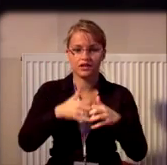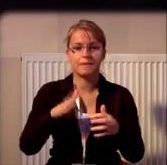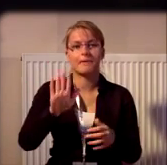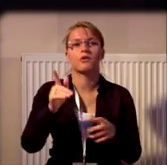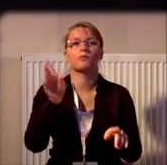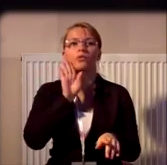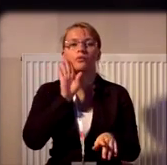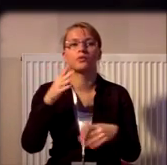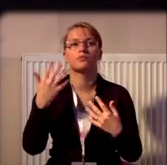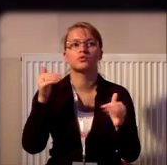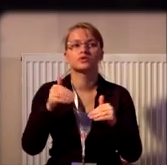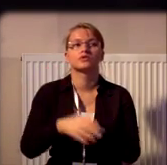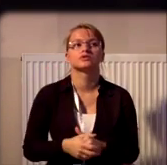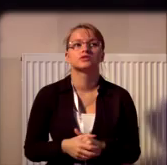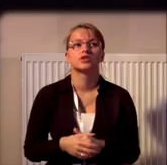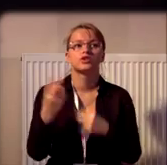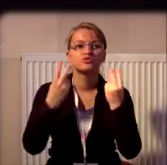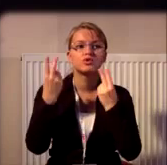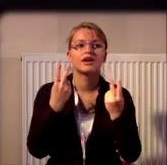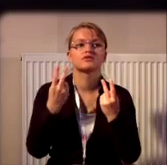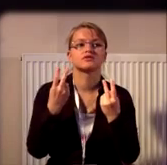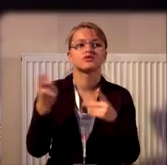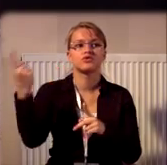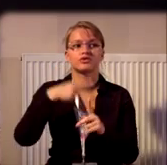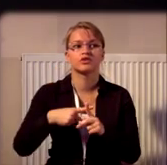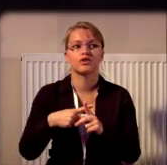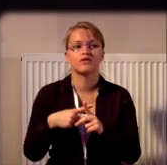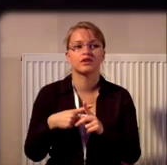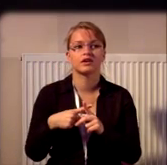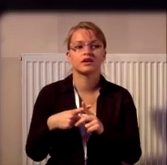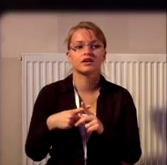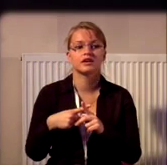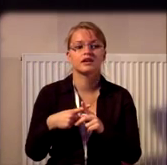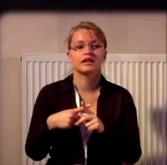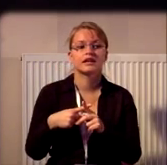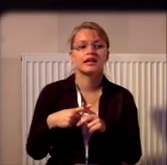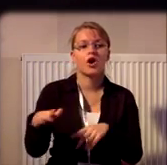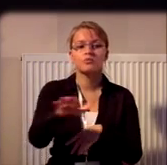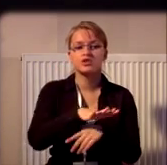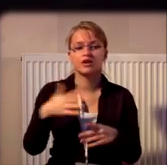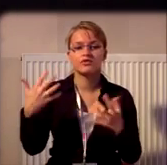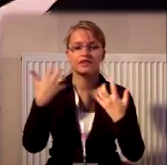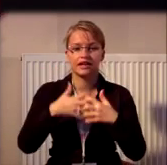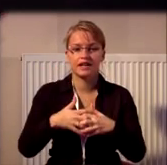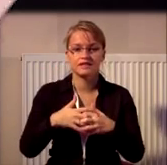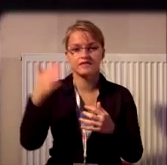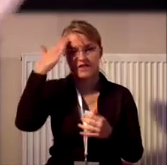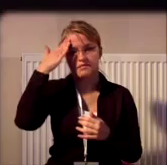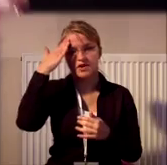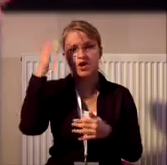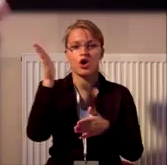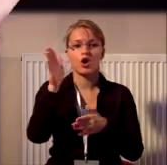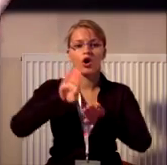taką możliwość. Proszę Państwa, szukając dodatkowych obszarów integracji, ponieważ wiemy, że oni chodzą osobno